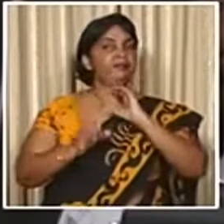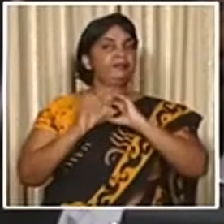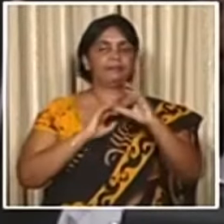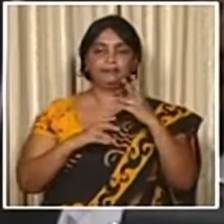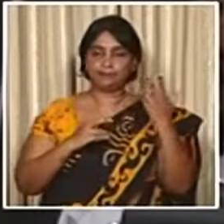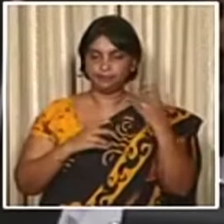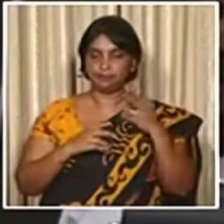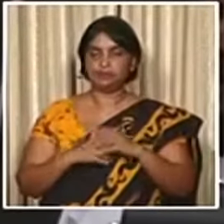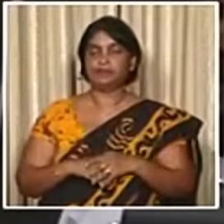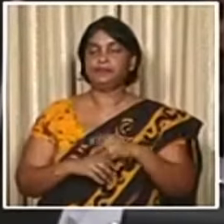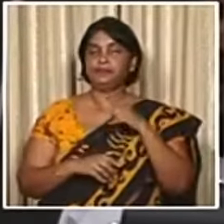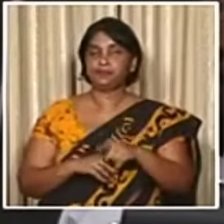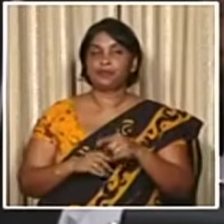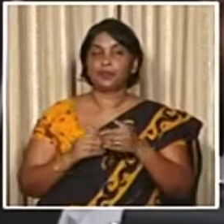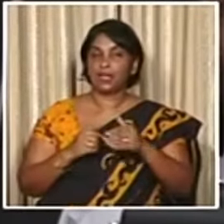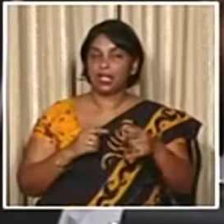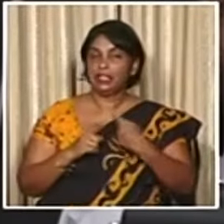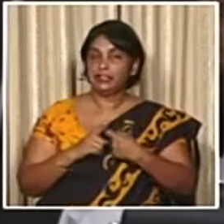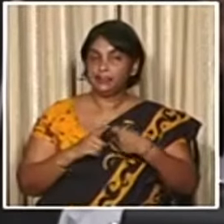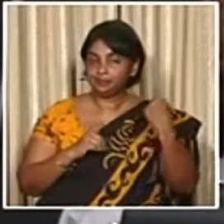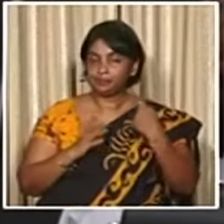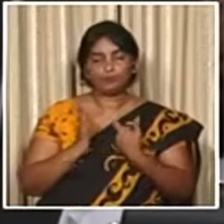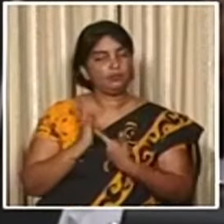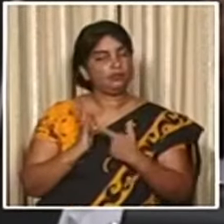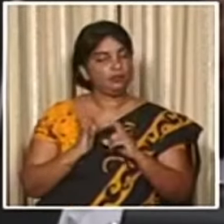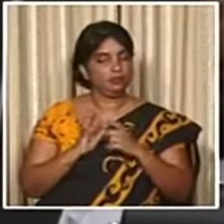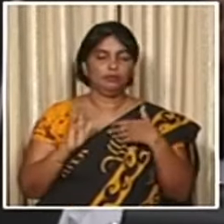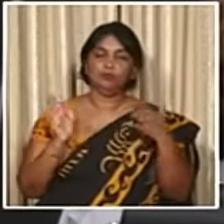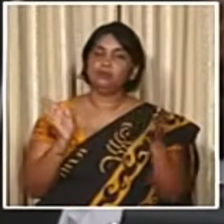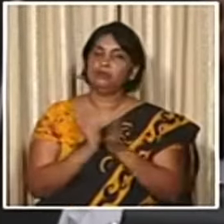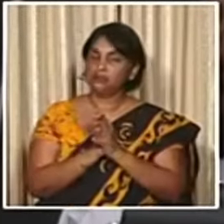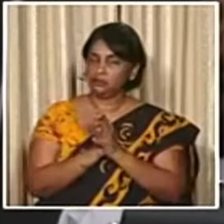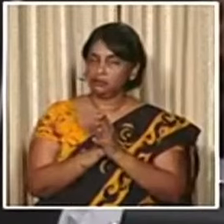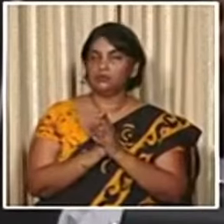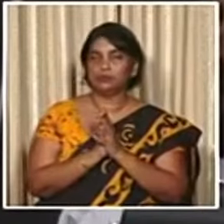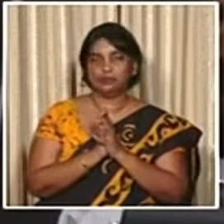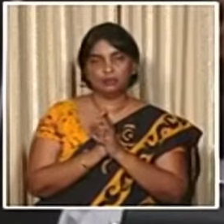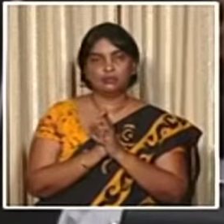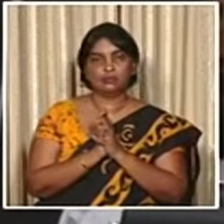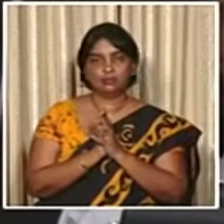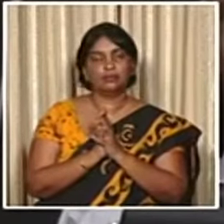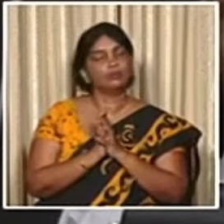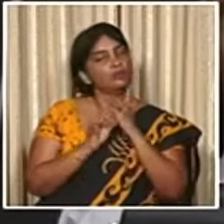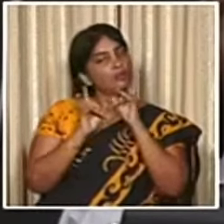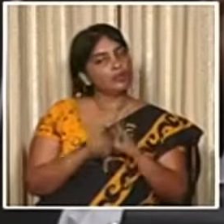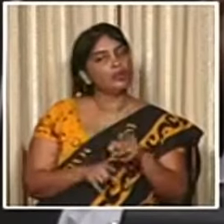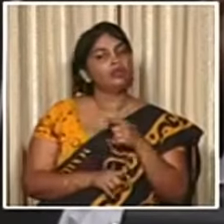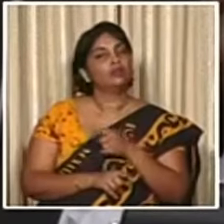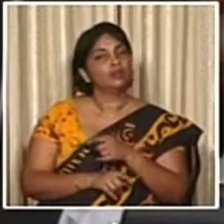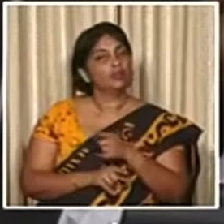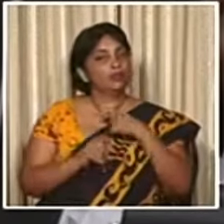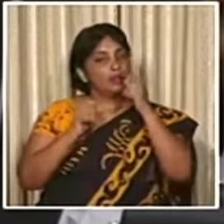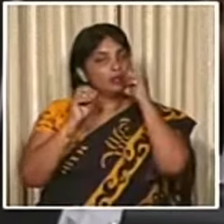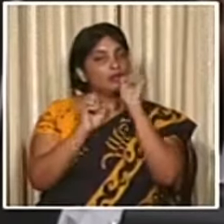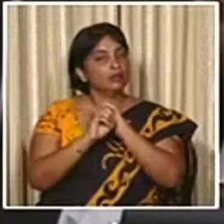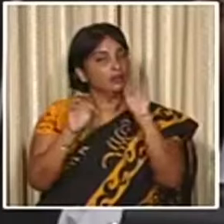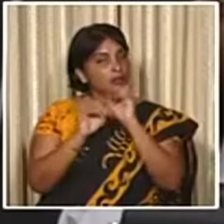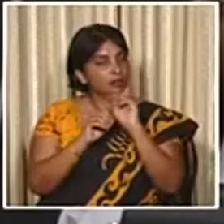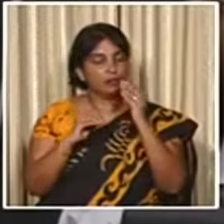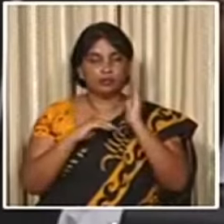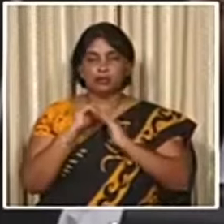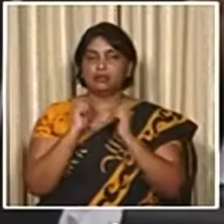සම්නිවේදනය වෙන්නේ නැහැ. ඉතින් නූතන දියුණු තාක්ෂණය අපි එකට යොදා ගන්න යෝජනා කරලා තියෙනවා. ඒ වෙනුවට දැනුවත් කිරීමේ